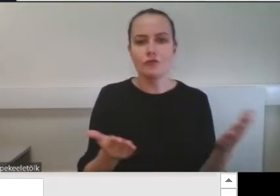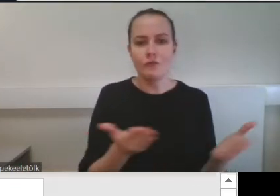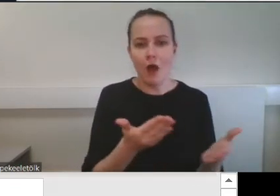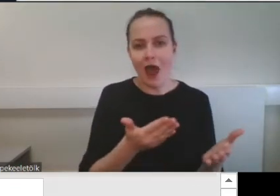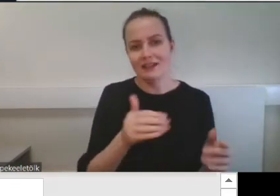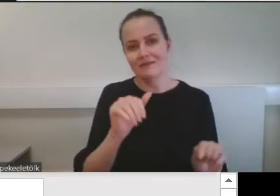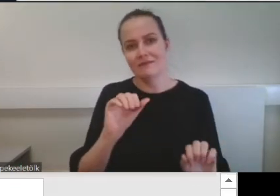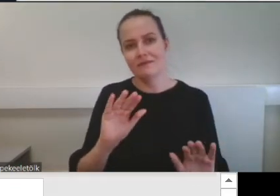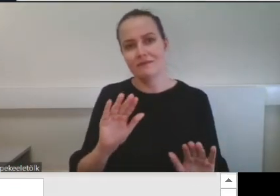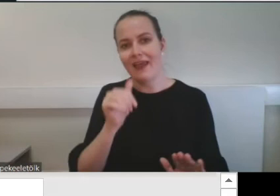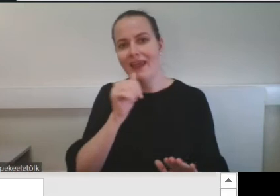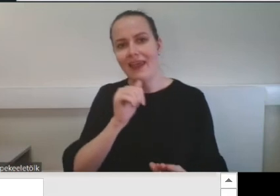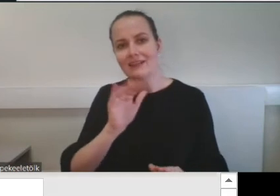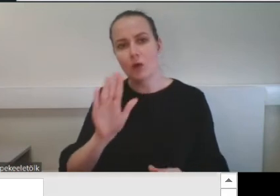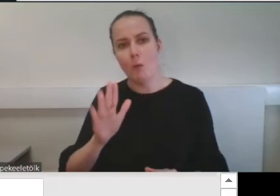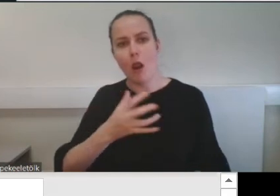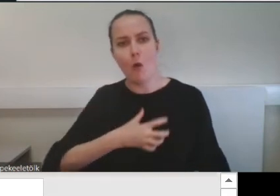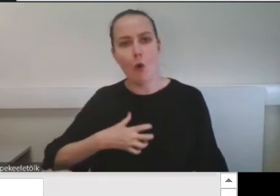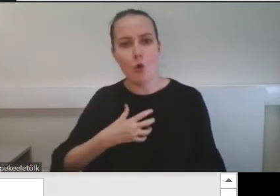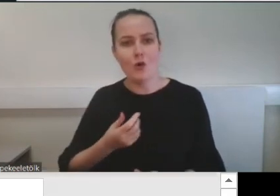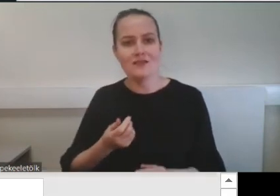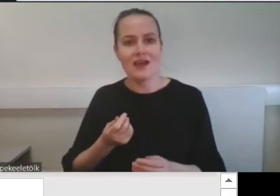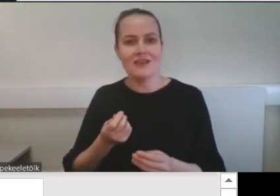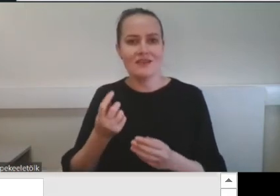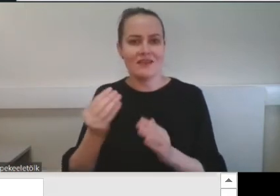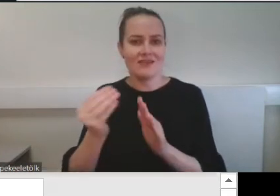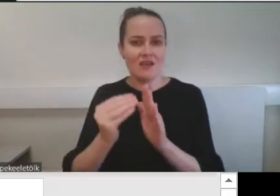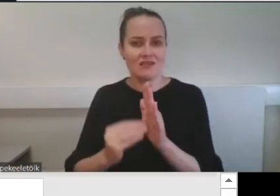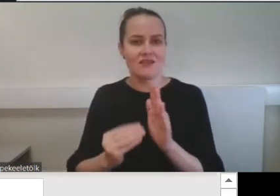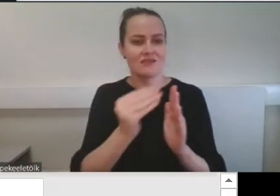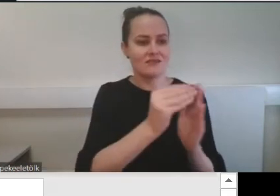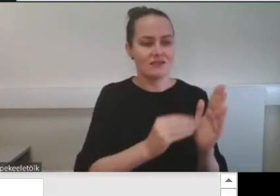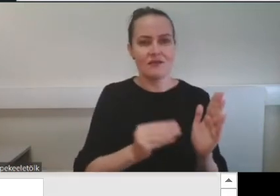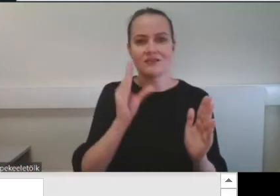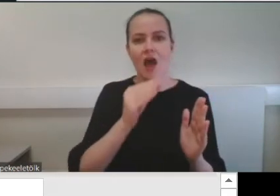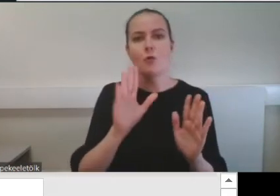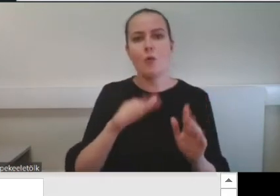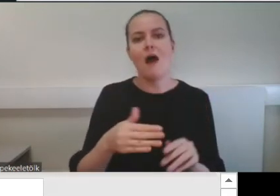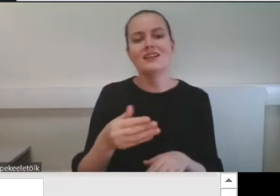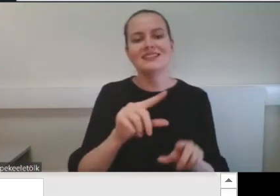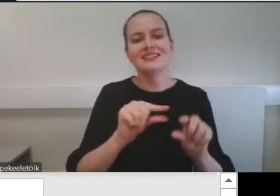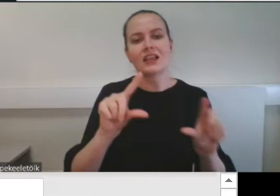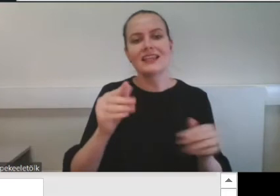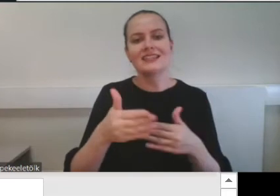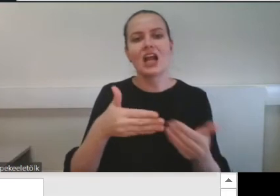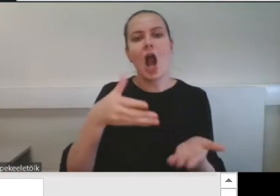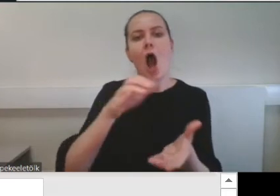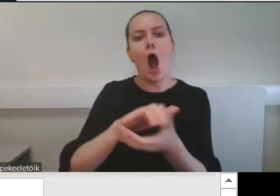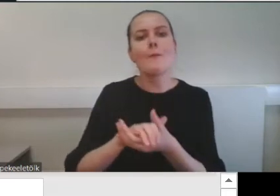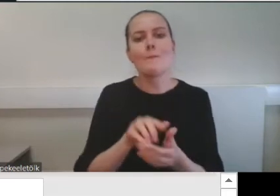Selge, ma kohe püüan seda edust jagada ka. Kuna ma olen viimane esineja, siis ma kasutasin